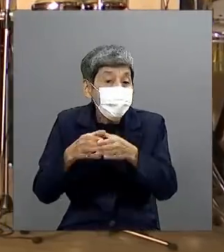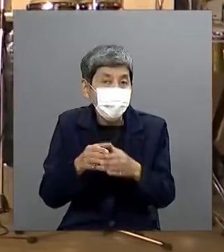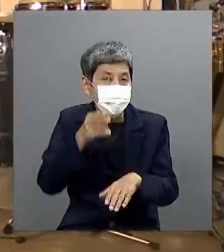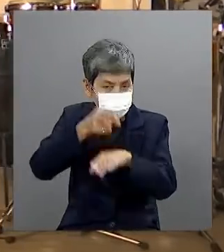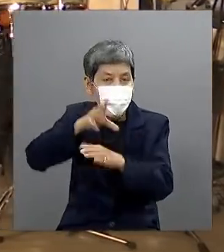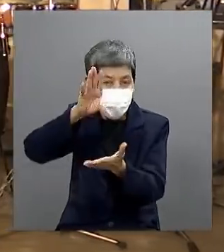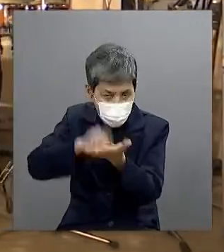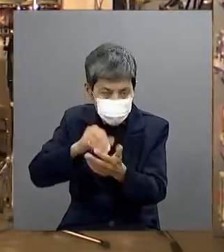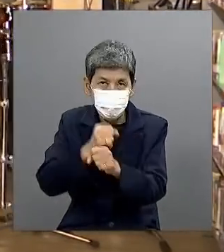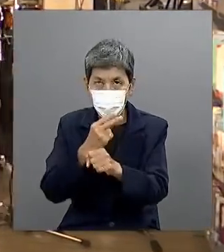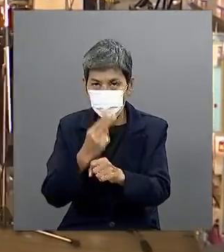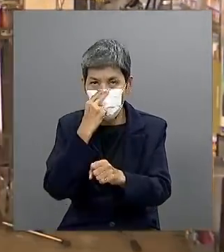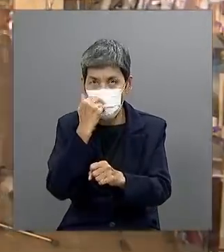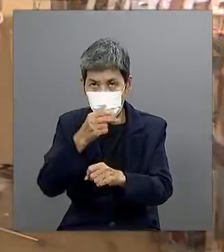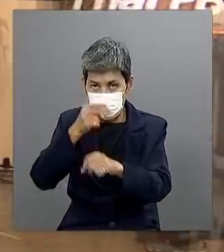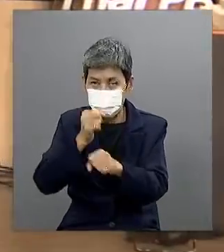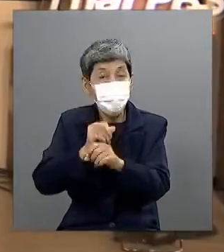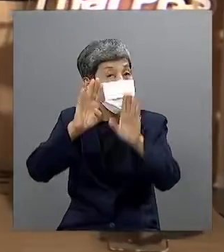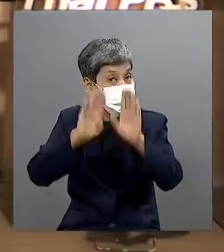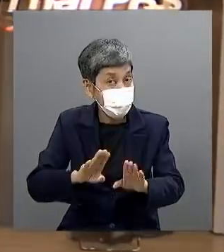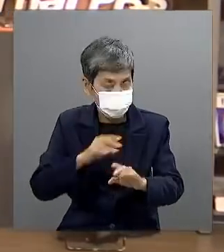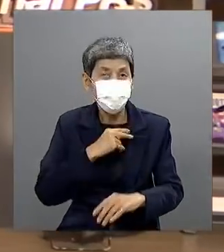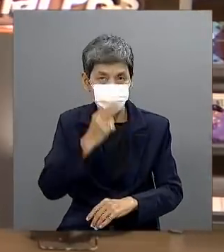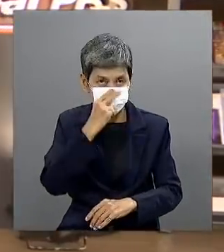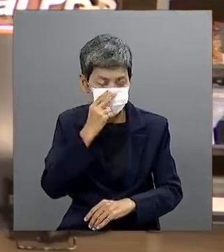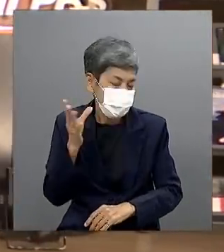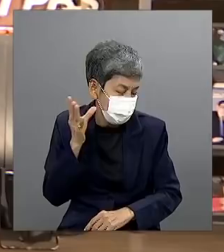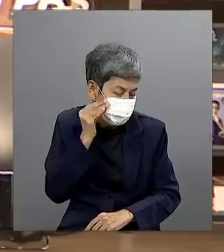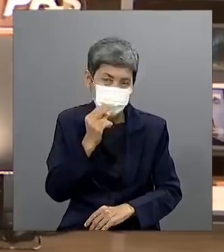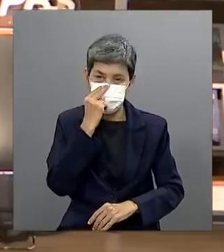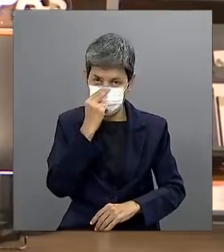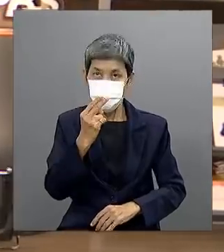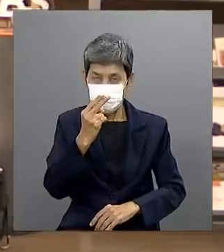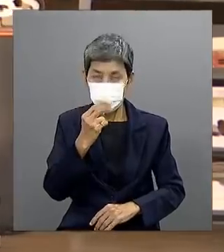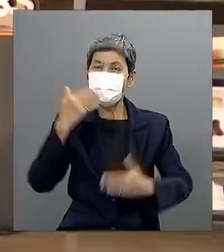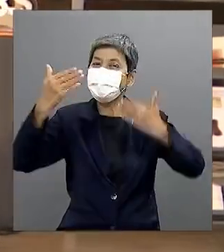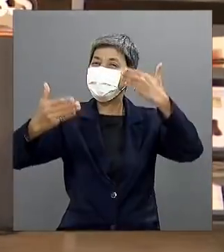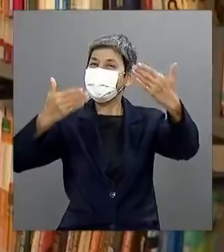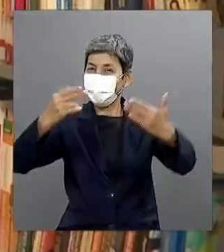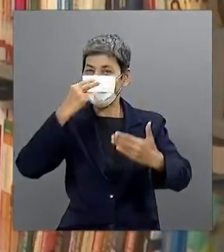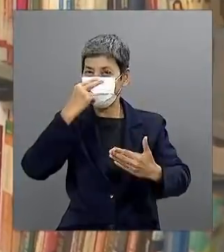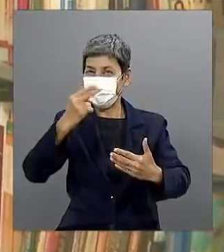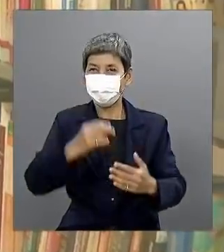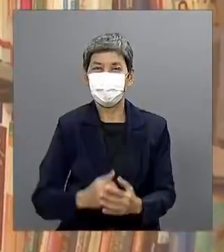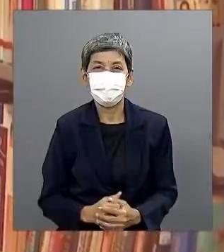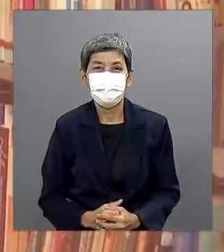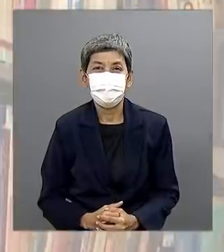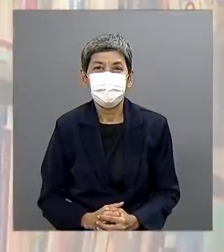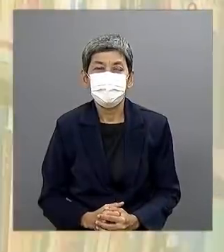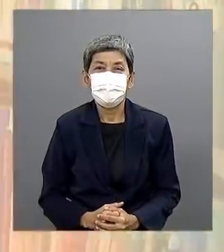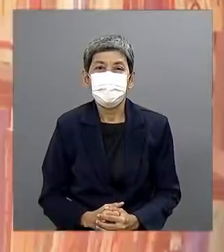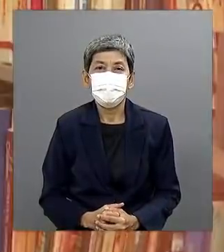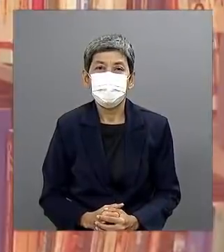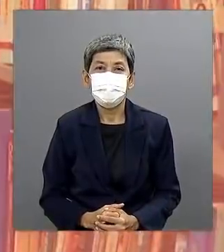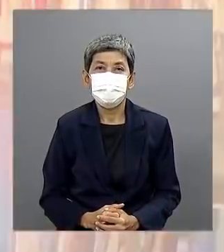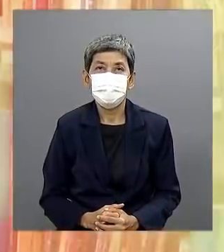ฝากกันแล้วนะคะจะเป็นอย่างไรไปฟังเสียงจากผู้ที่มีส่วนร่วมในกิจกรรมคราวนี้กันเลยค่ะ มันมีหลายส่วน